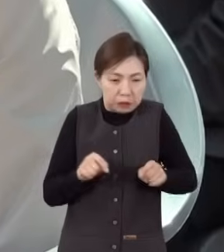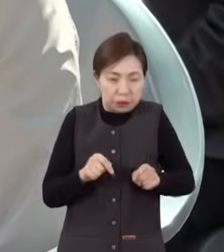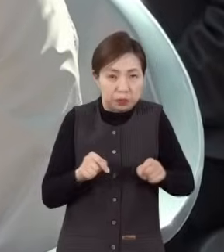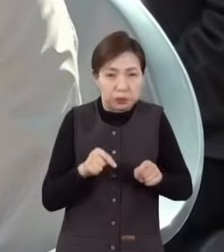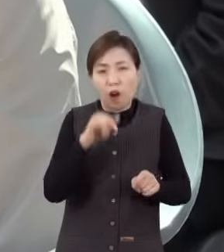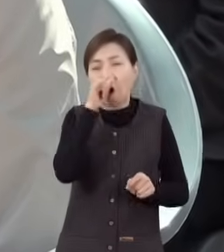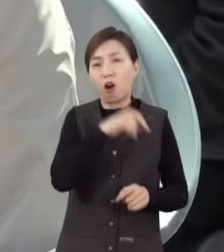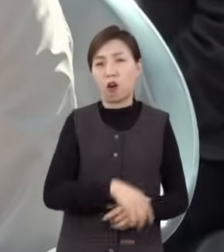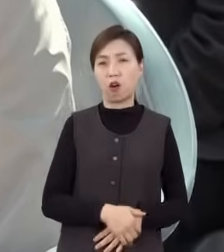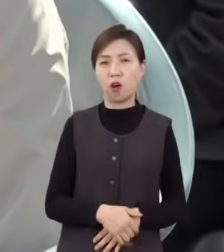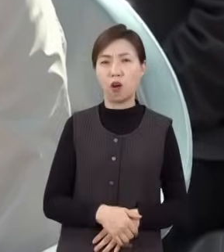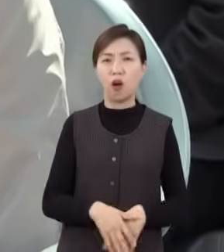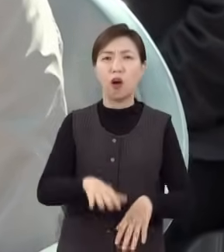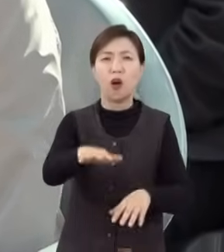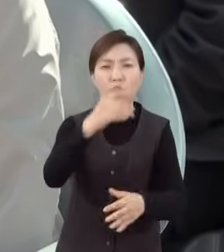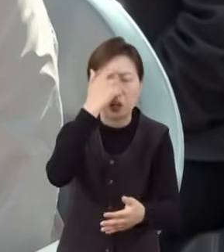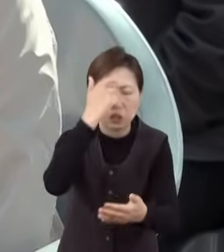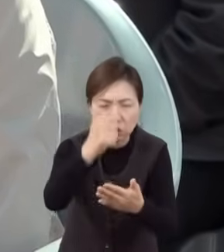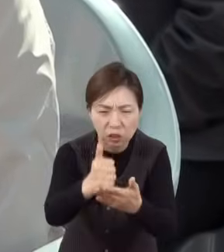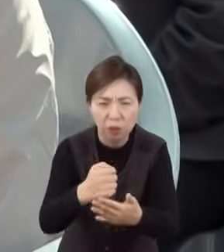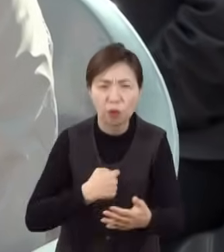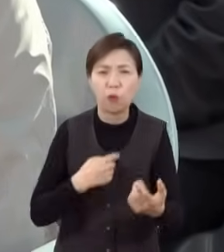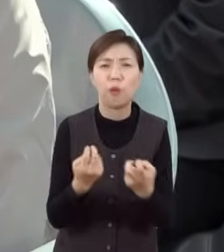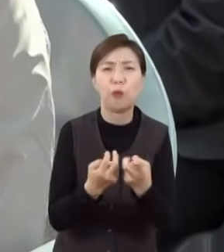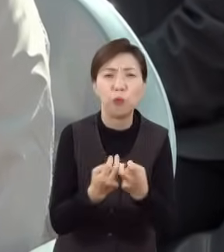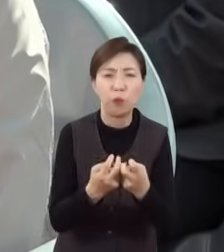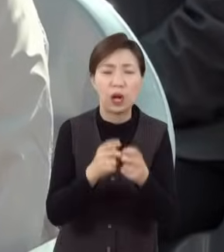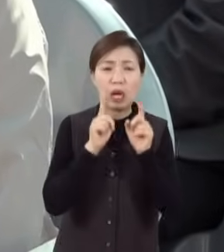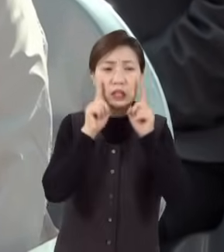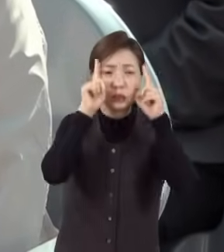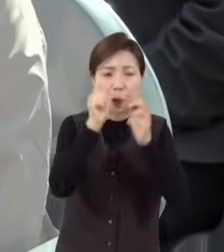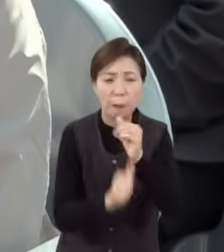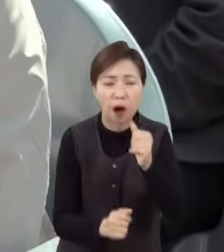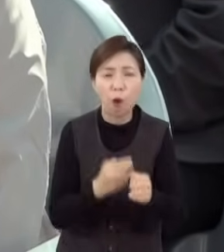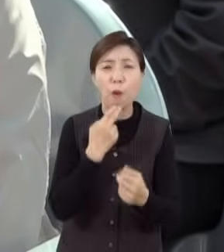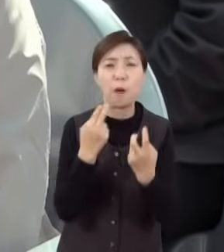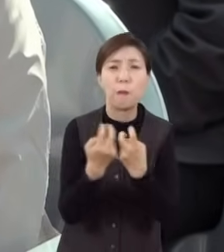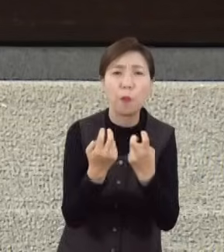느끼더래요. 스님, 어떻게 해야 되겠습니까?